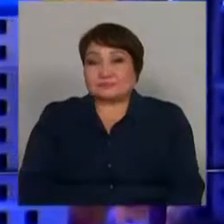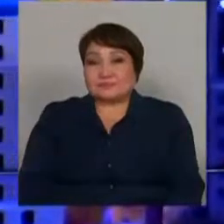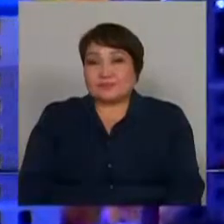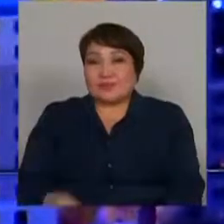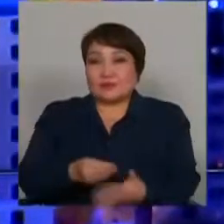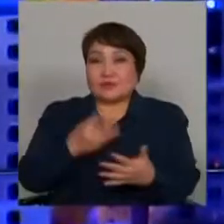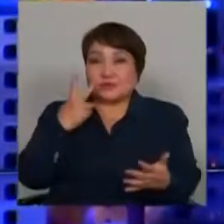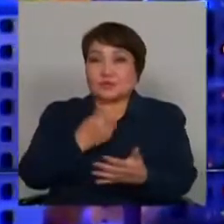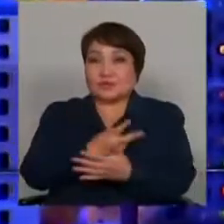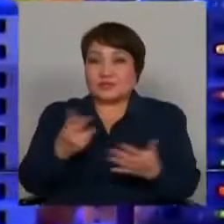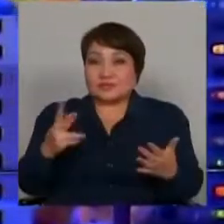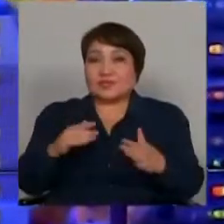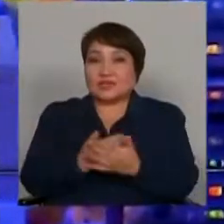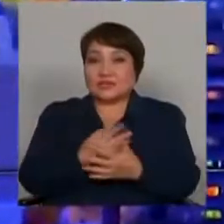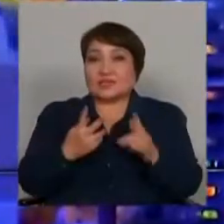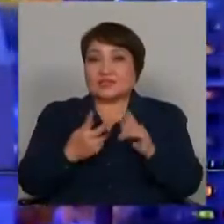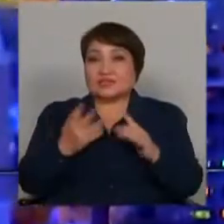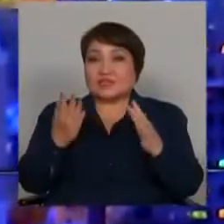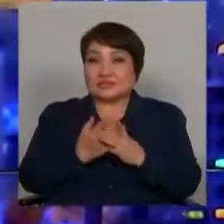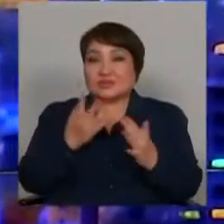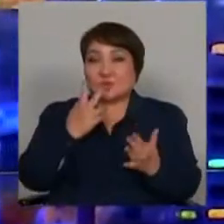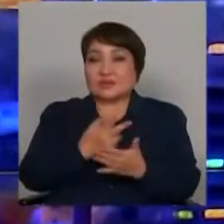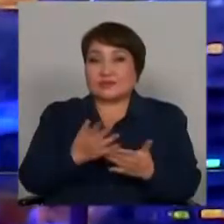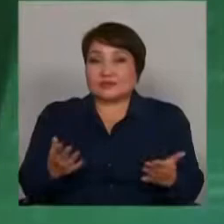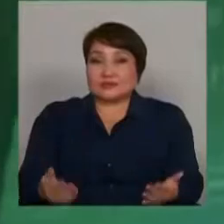Құрметті көрермен, жаңалықтың екінші жарысынан көретіндеріңіз.